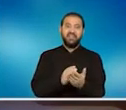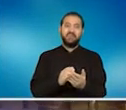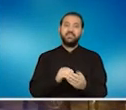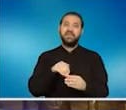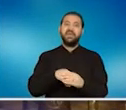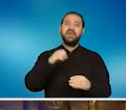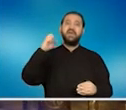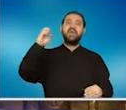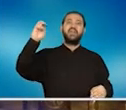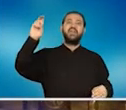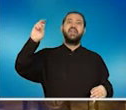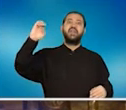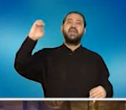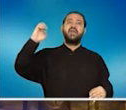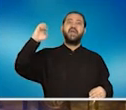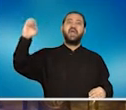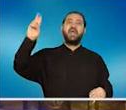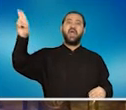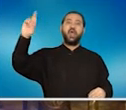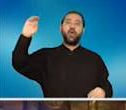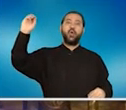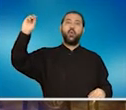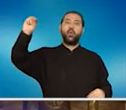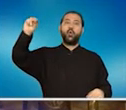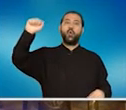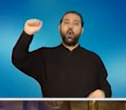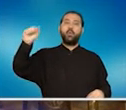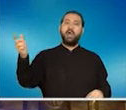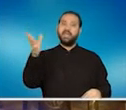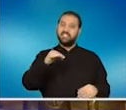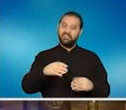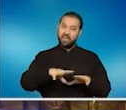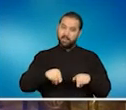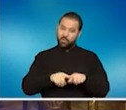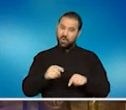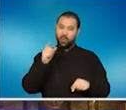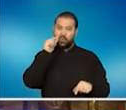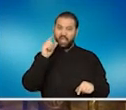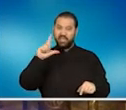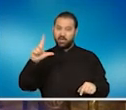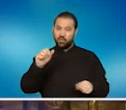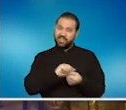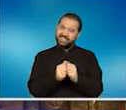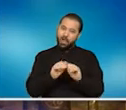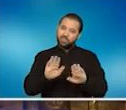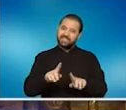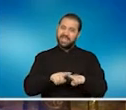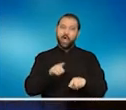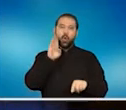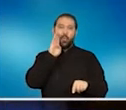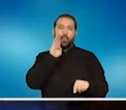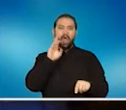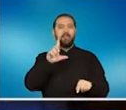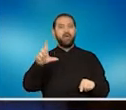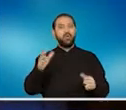europene, împreună cu tatăl său, să fie alături de tatăl său, sau a fi alături de mama sa,